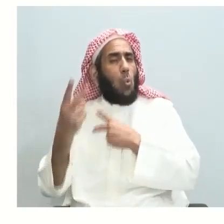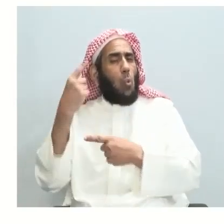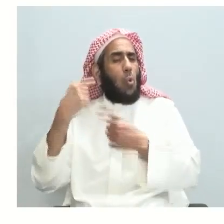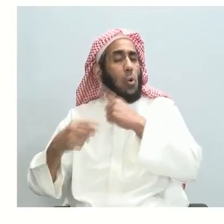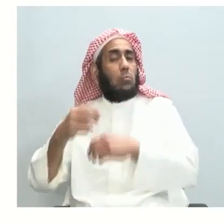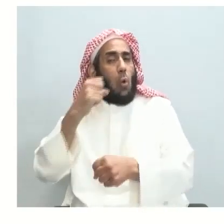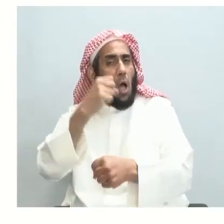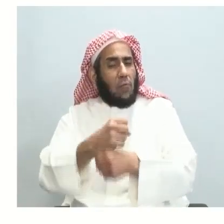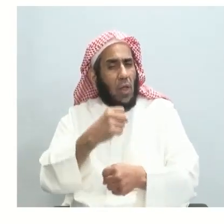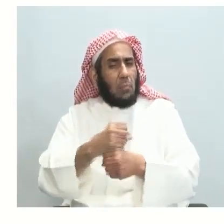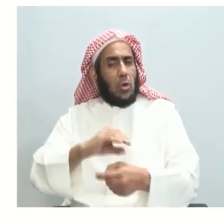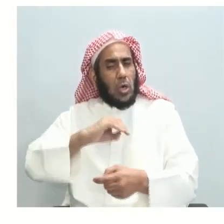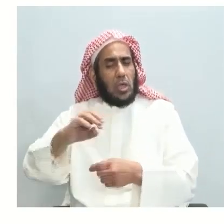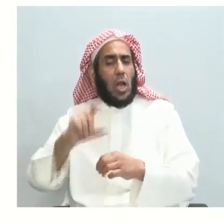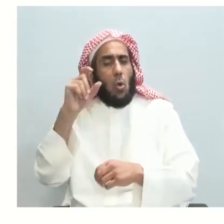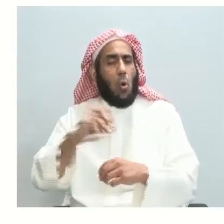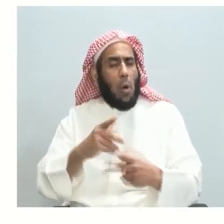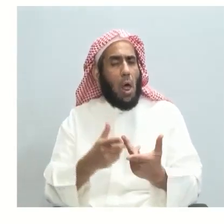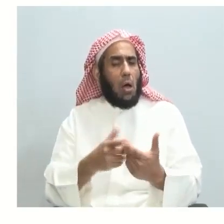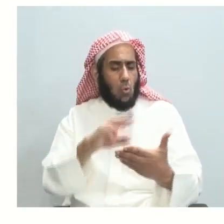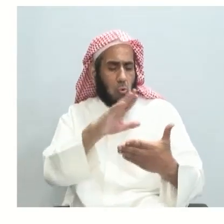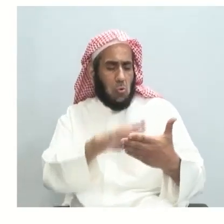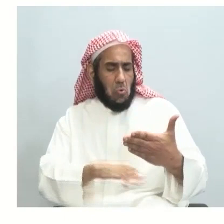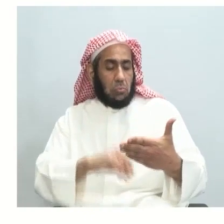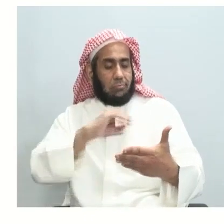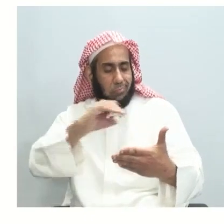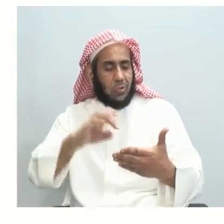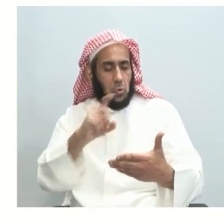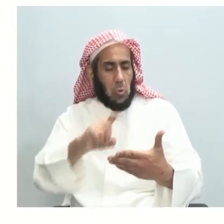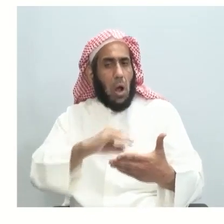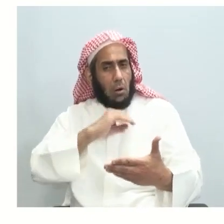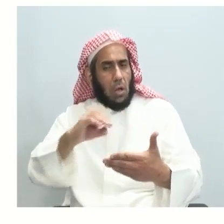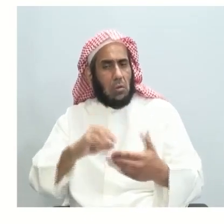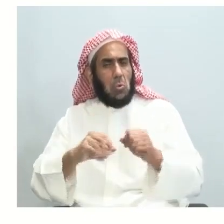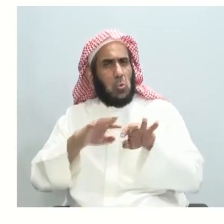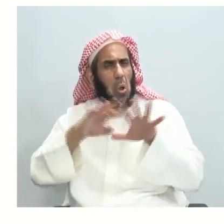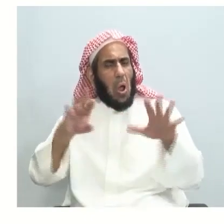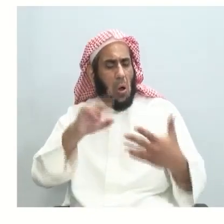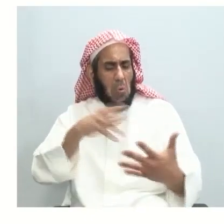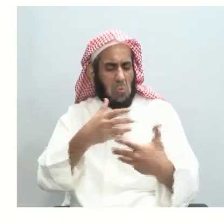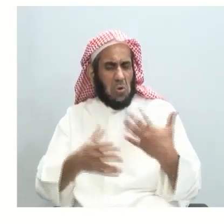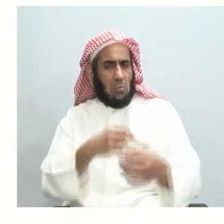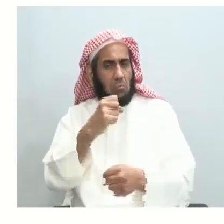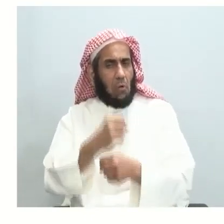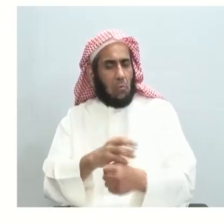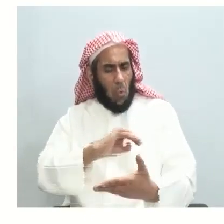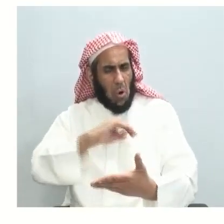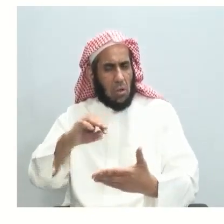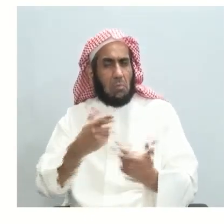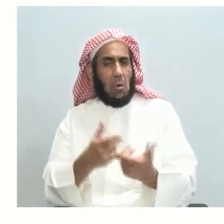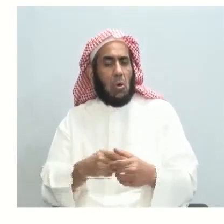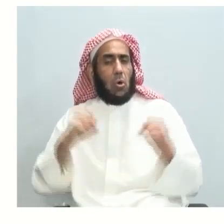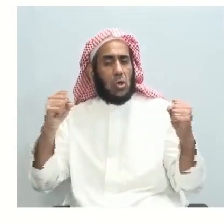تحافظ عليه من خلال رد على العملاء من خلال اذا تم نشر شائعه او مشكله تقوم بالمحافظه عليه كذلك تقوم